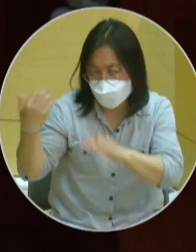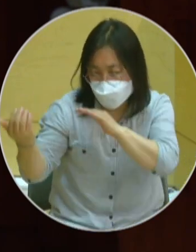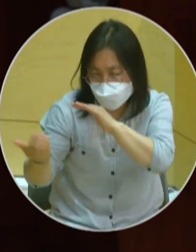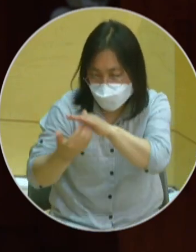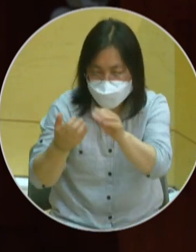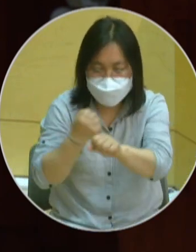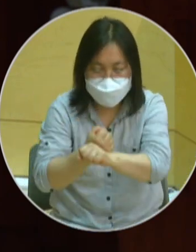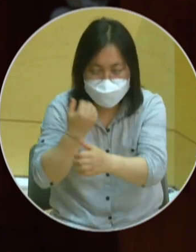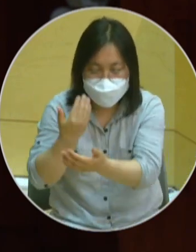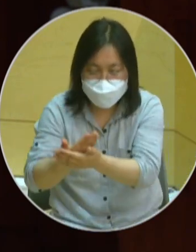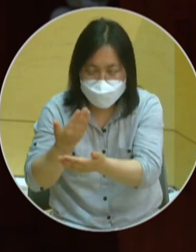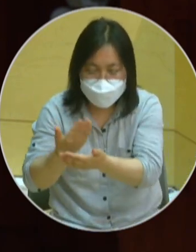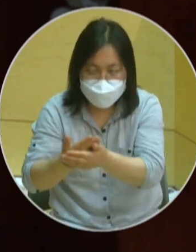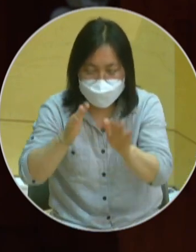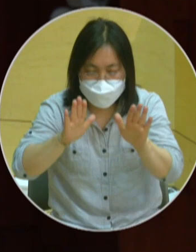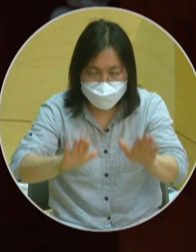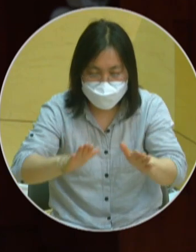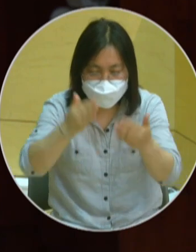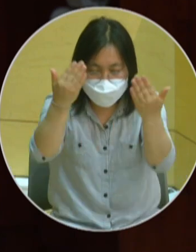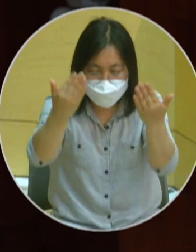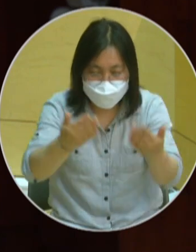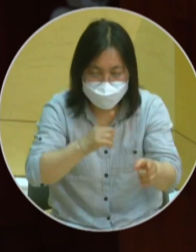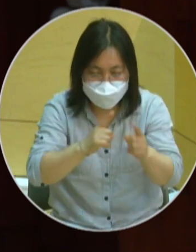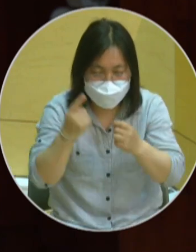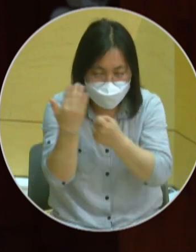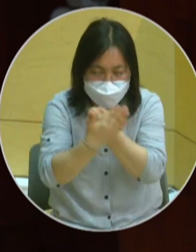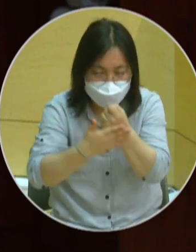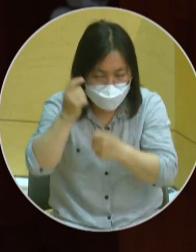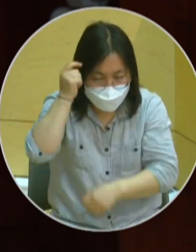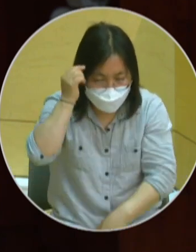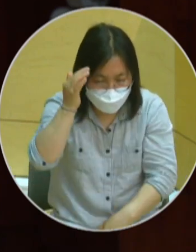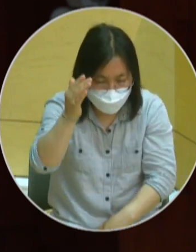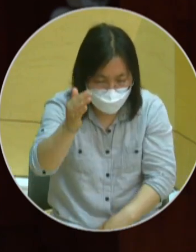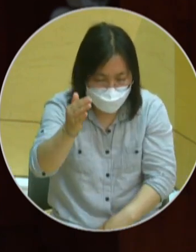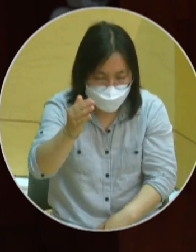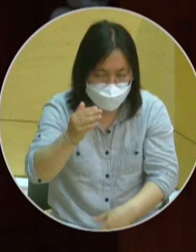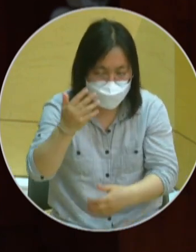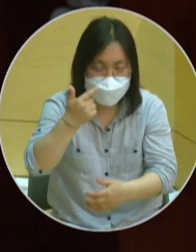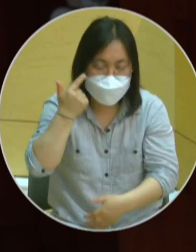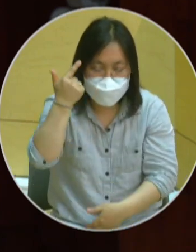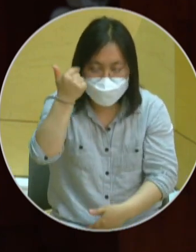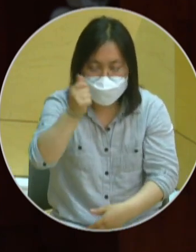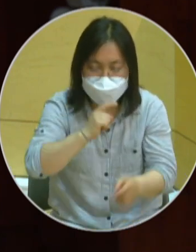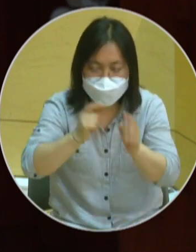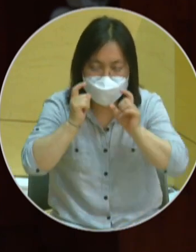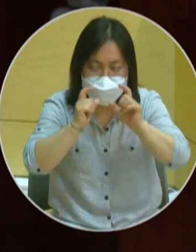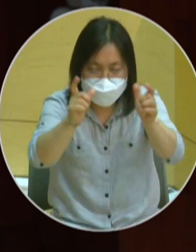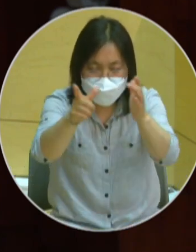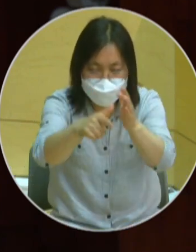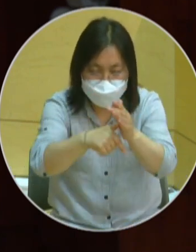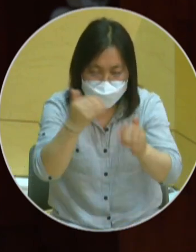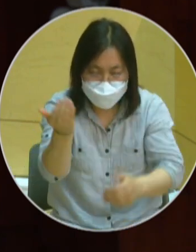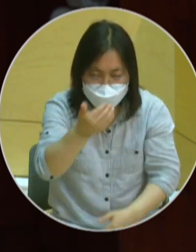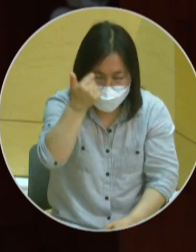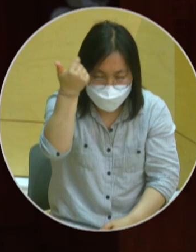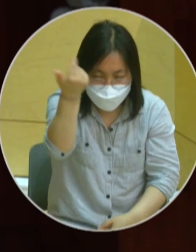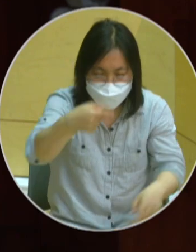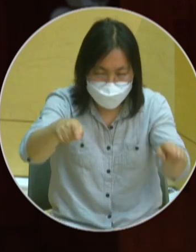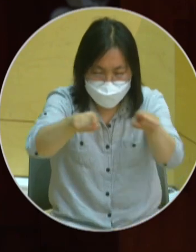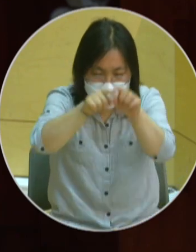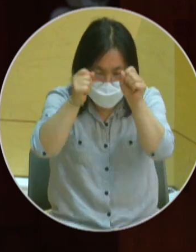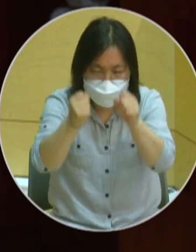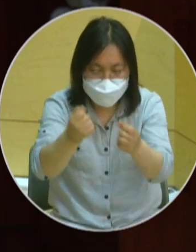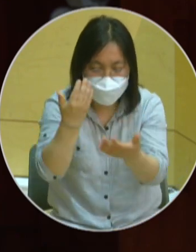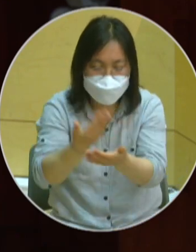감당케 하옵소서. 오늘도 주실 말씀의 은혜를 사모합니다. 목사님 말씀하실 때 성령께서 함께